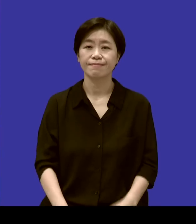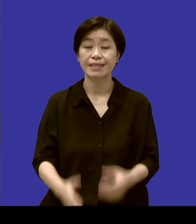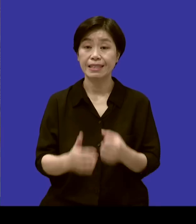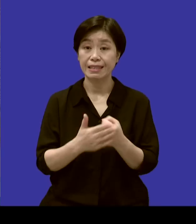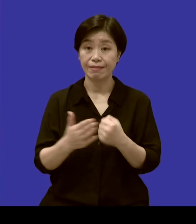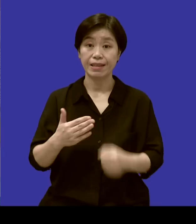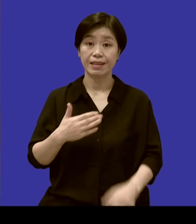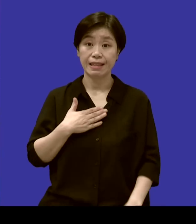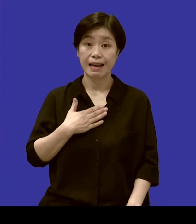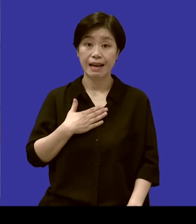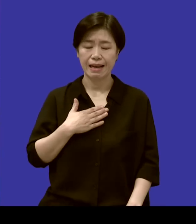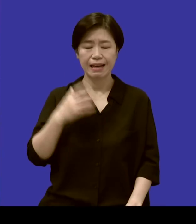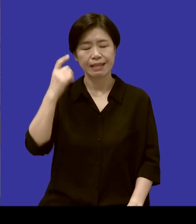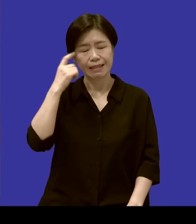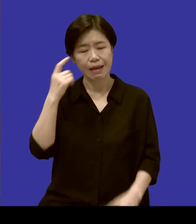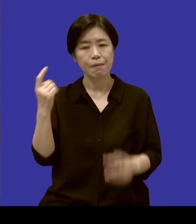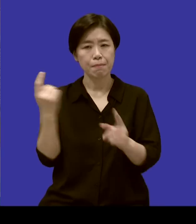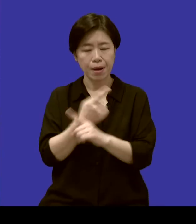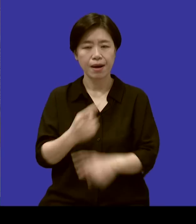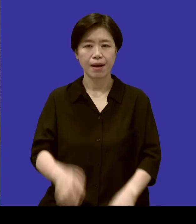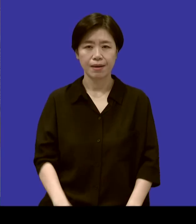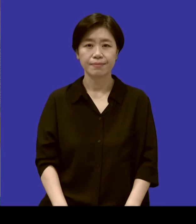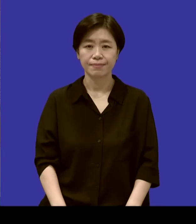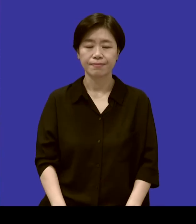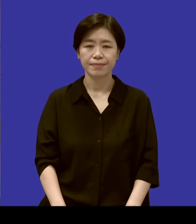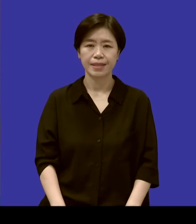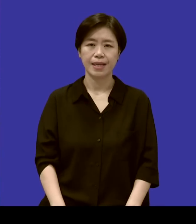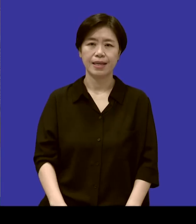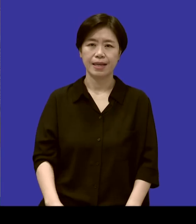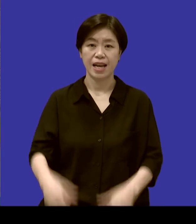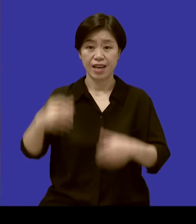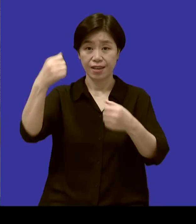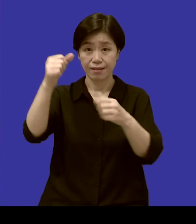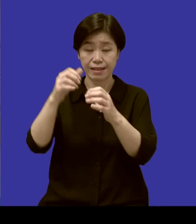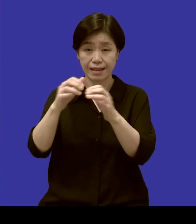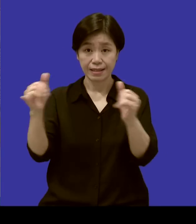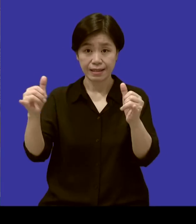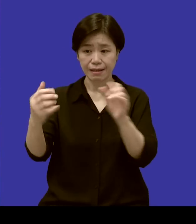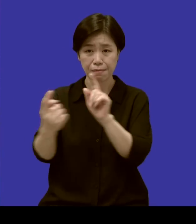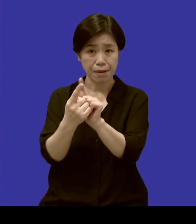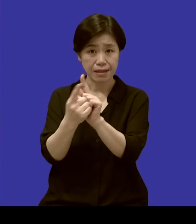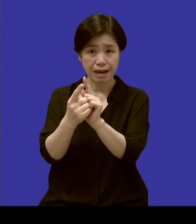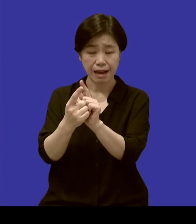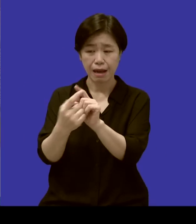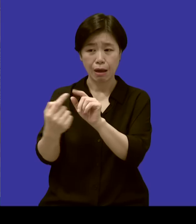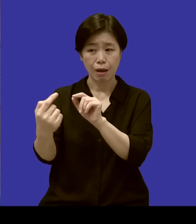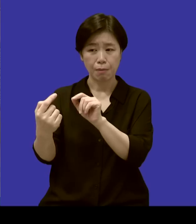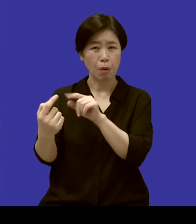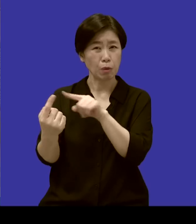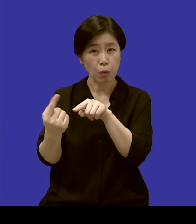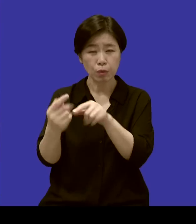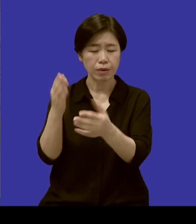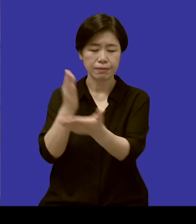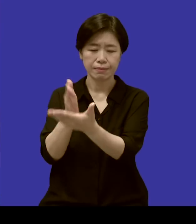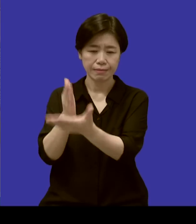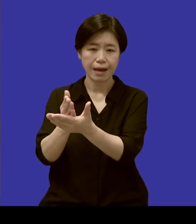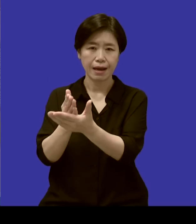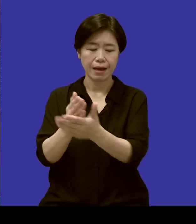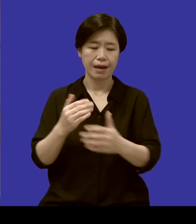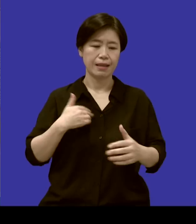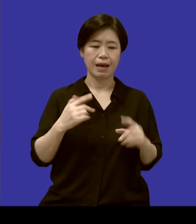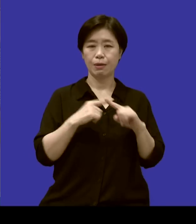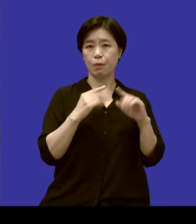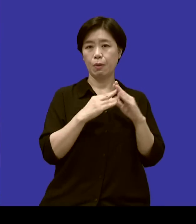내가 각도를 바꾸자. 그래서 대외사역팀에 다시 신청을 해서 이제 서울 강남에 있는 그 교회들이 있어요. 예,